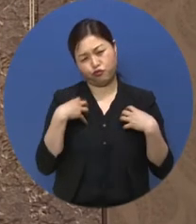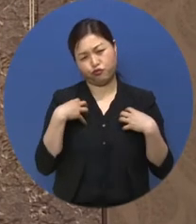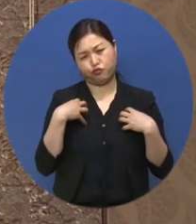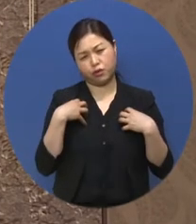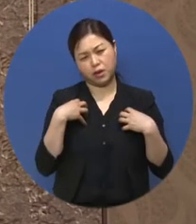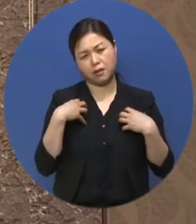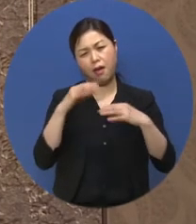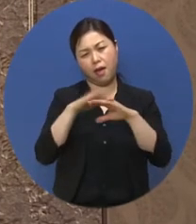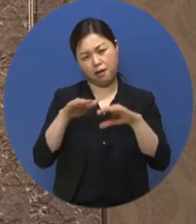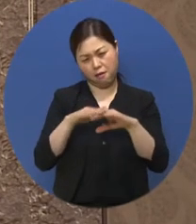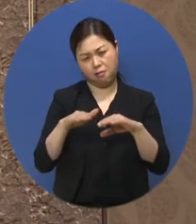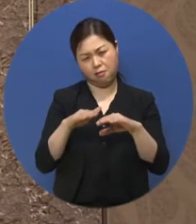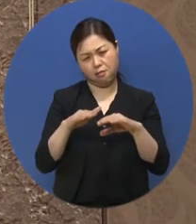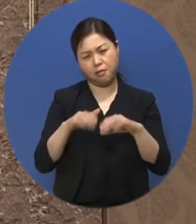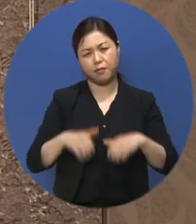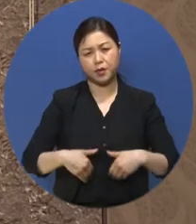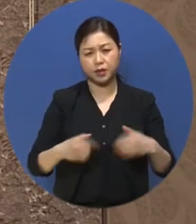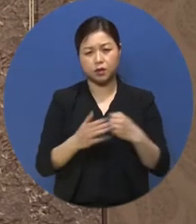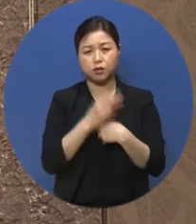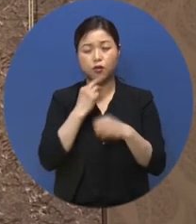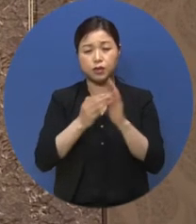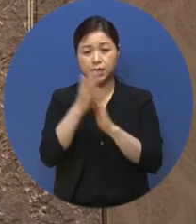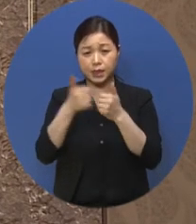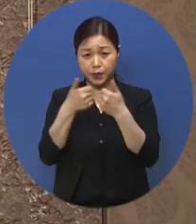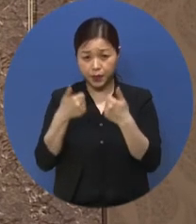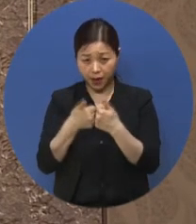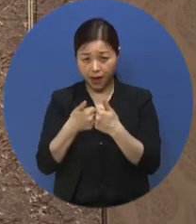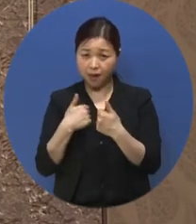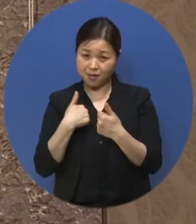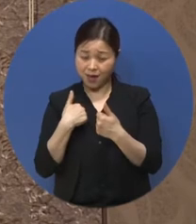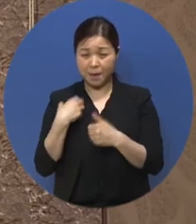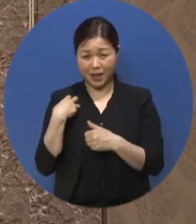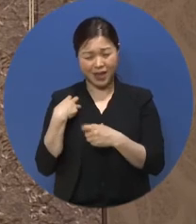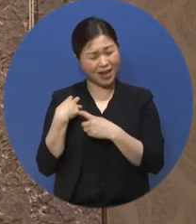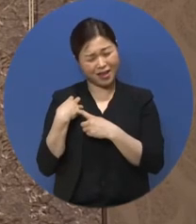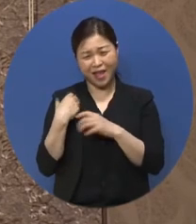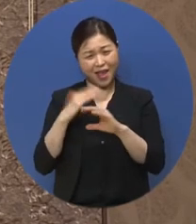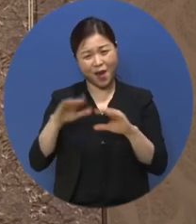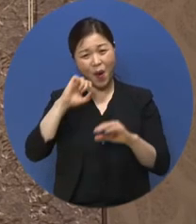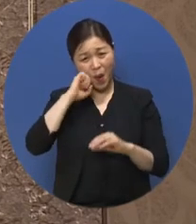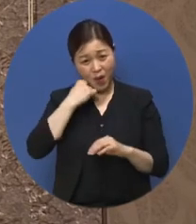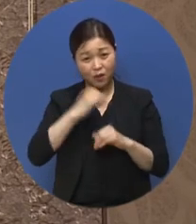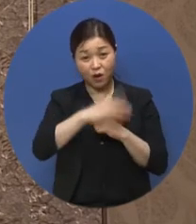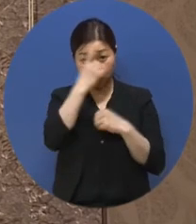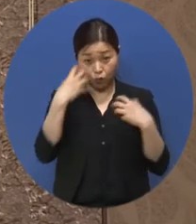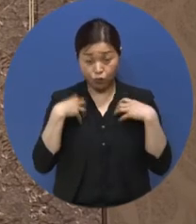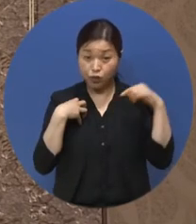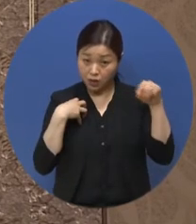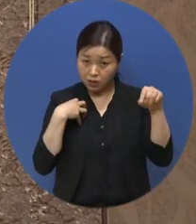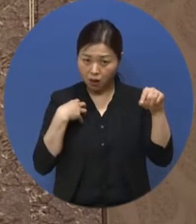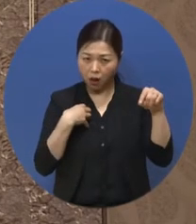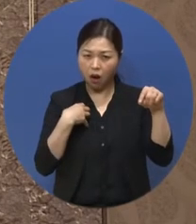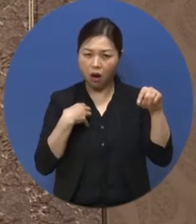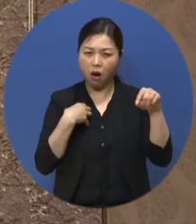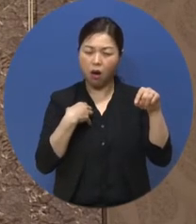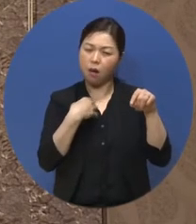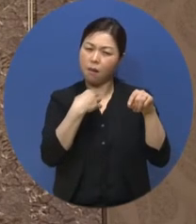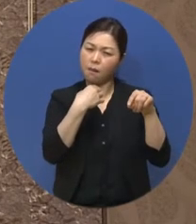되는 부분이죠. 이제 그런 거는 뭐 서울시 우리 상임위원회에서 할 수 없는 부분이고 네. 정부 차원에서 해줘야 되는 부분입니다.